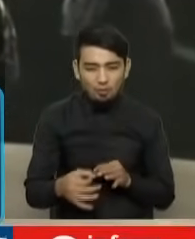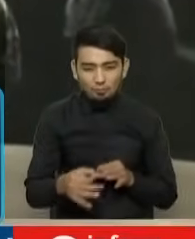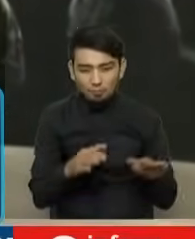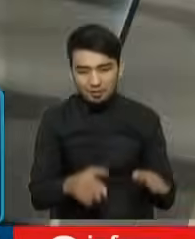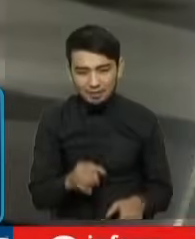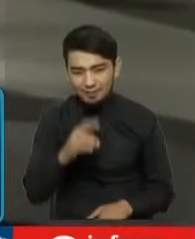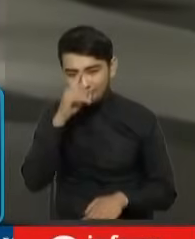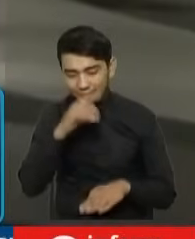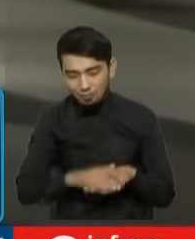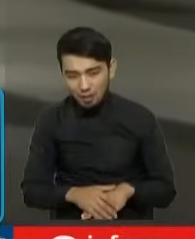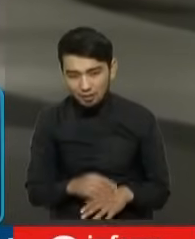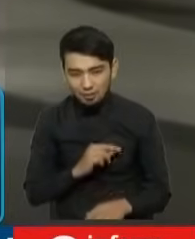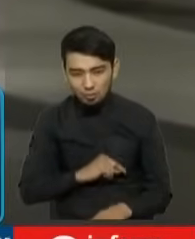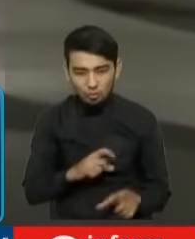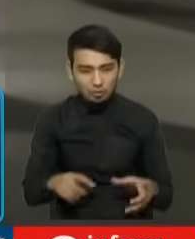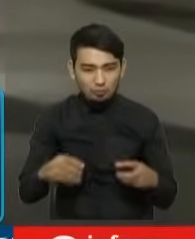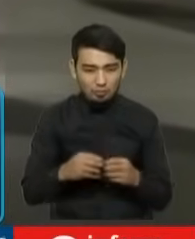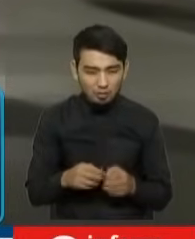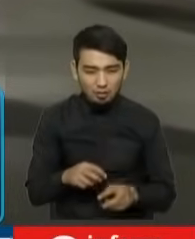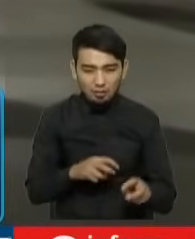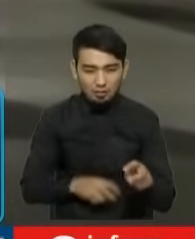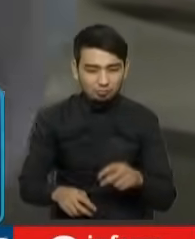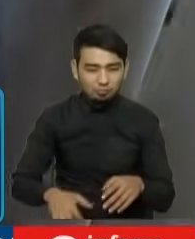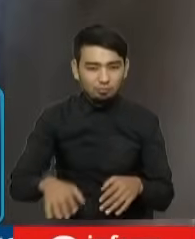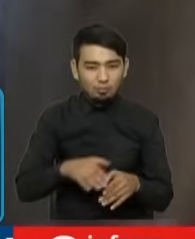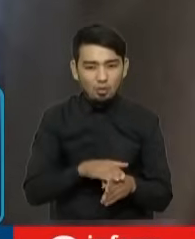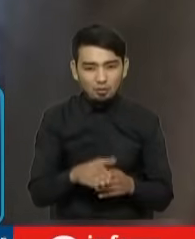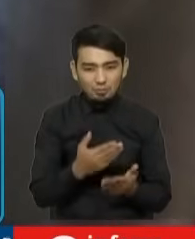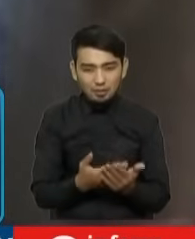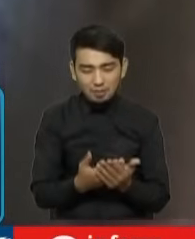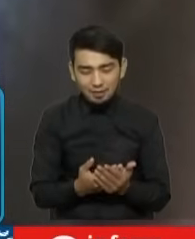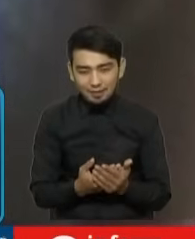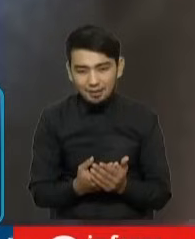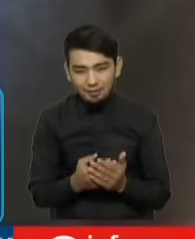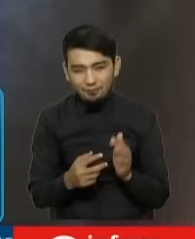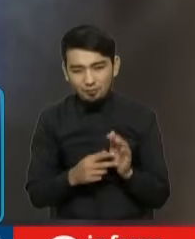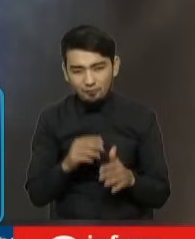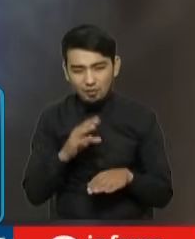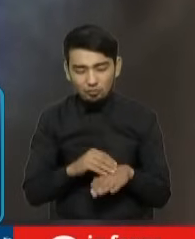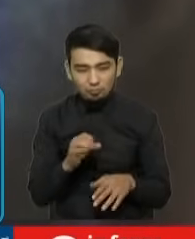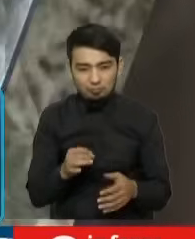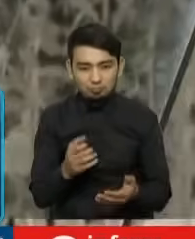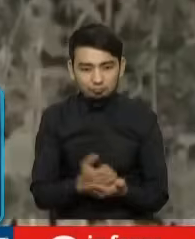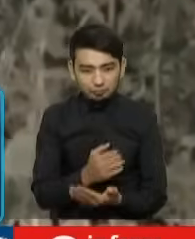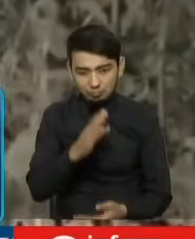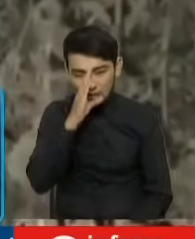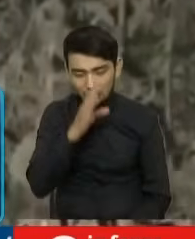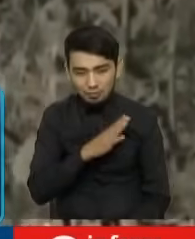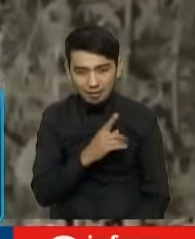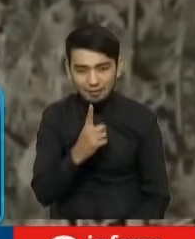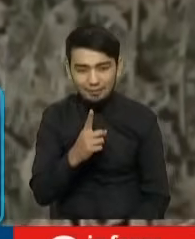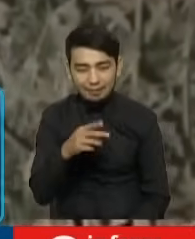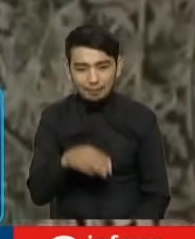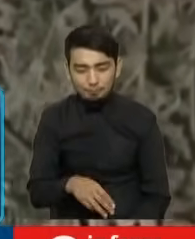сотрудники акимата. Они прочесали населенный пункт и окрестности. Ближе к полуночи мальчика обнаружили за детским летним лагерем в километре